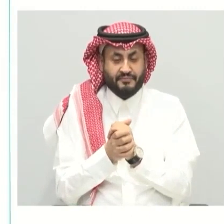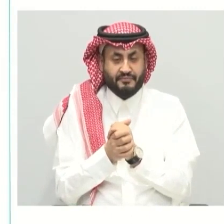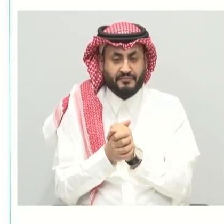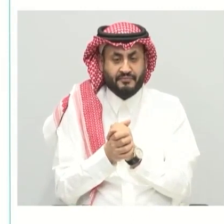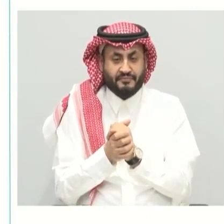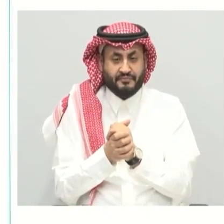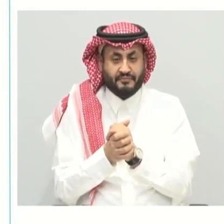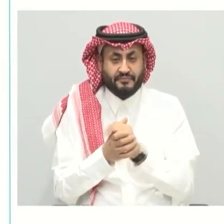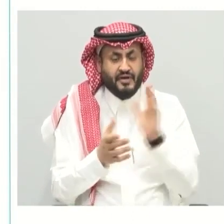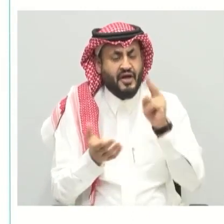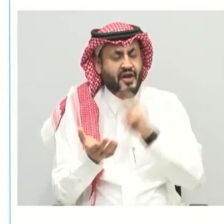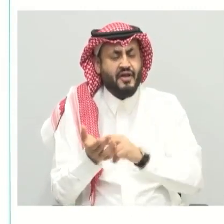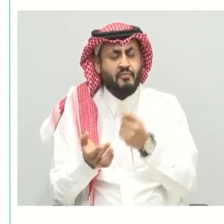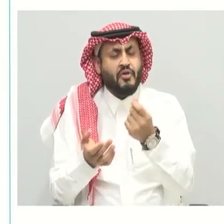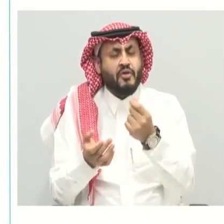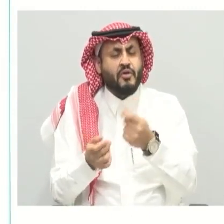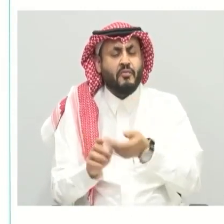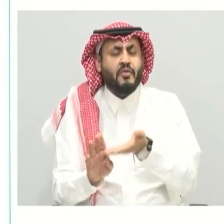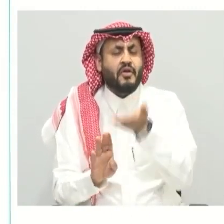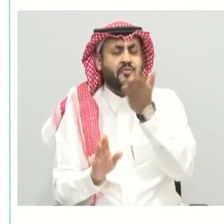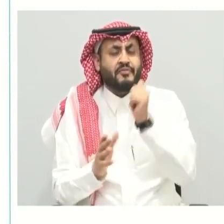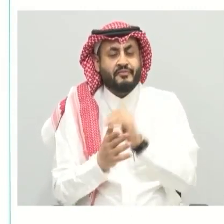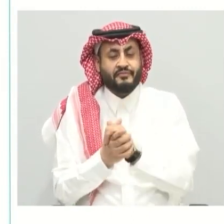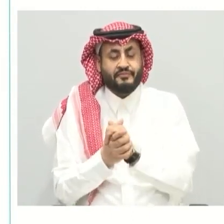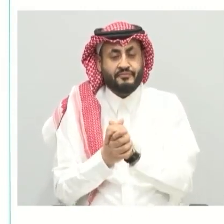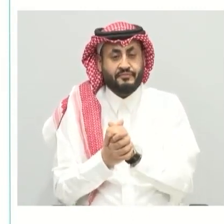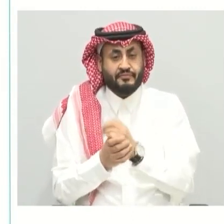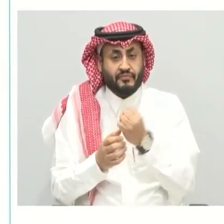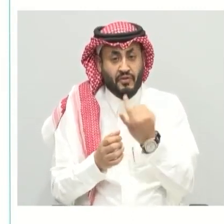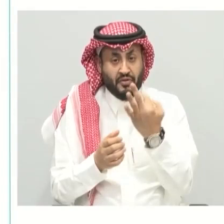كذلك اصول راس ماليه ضخمه وكثيره